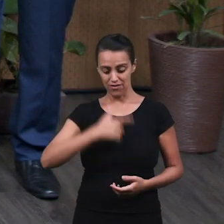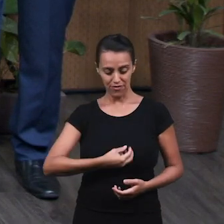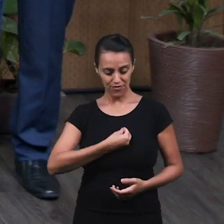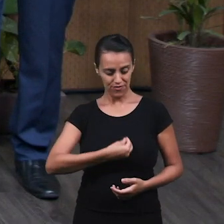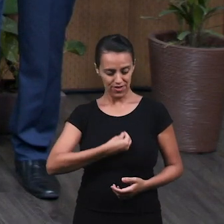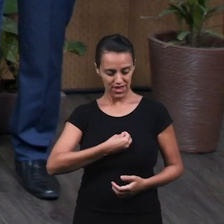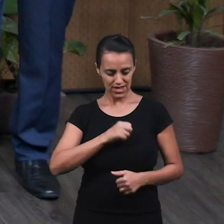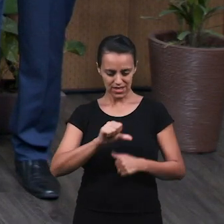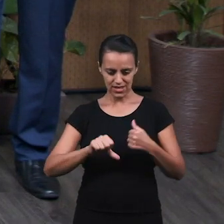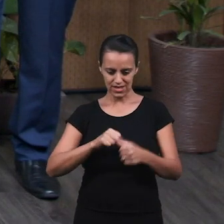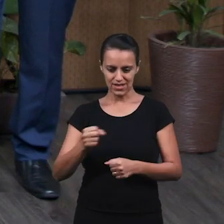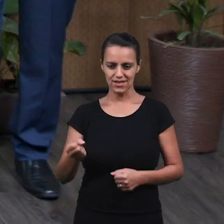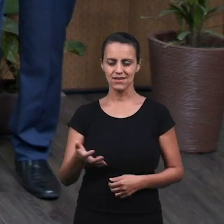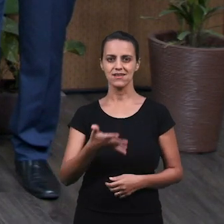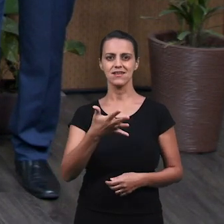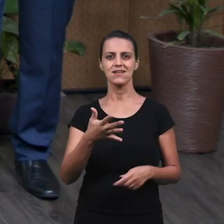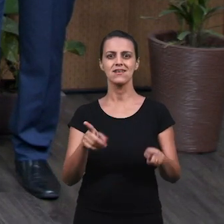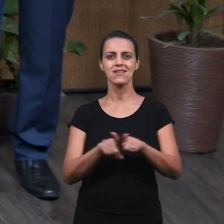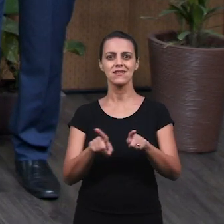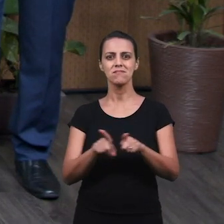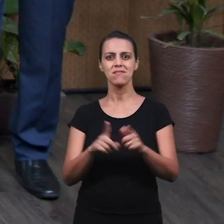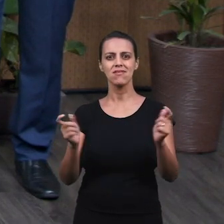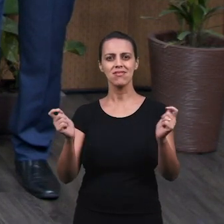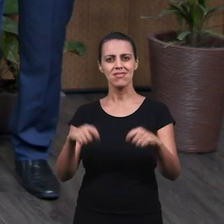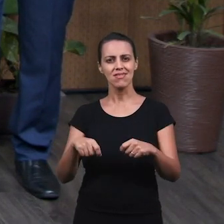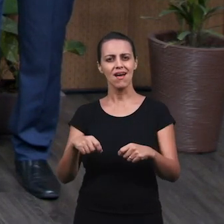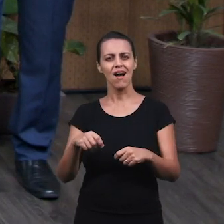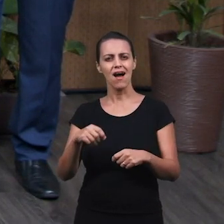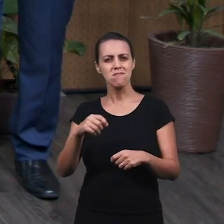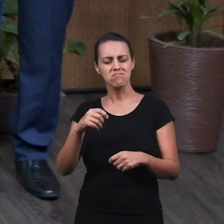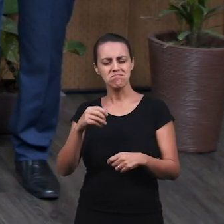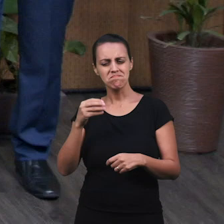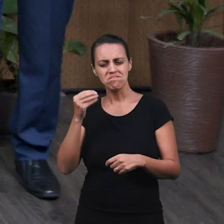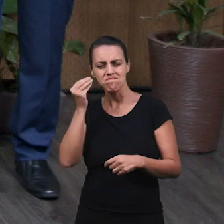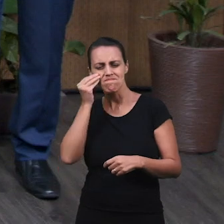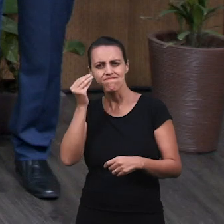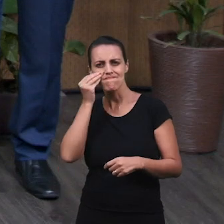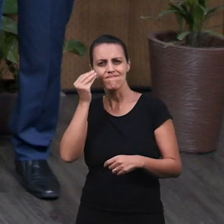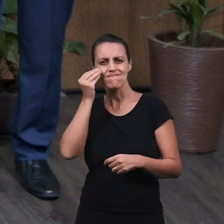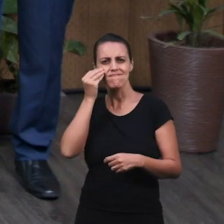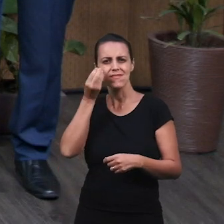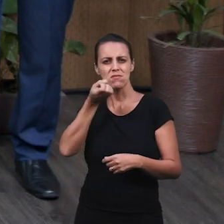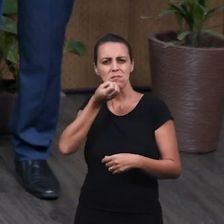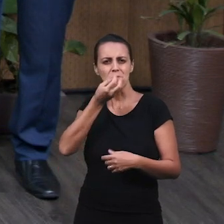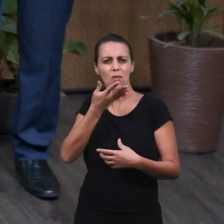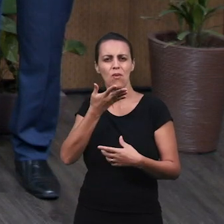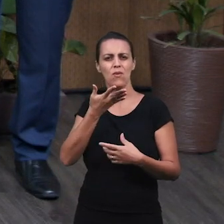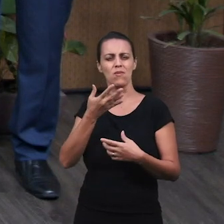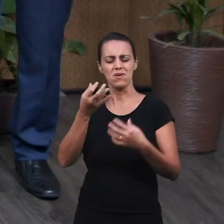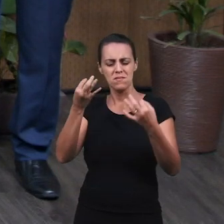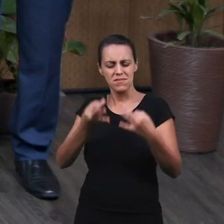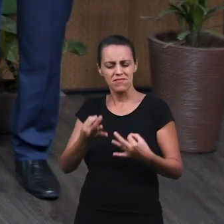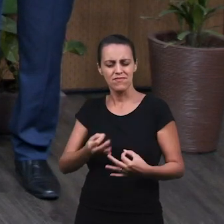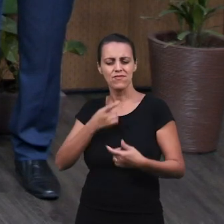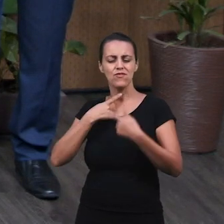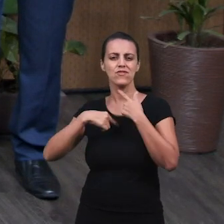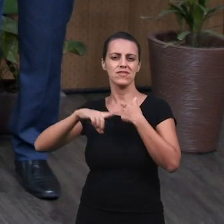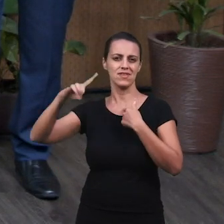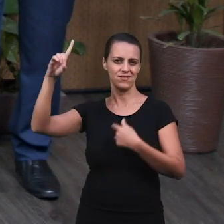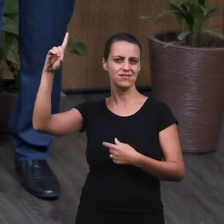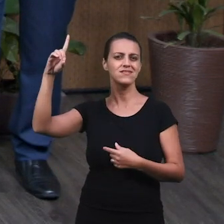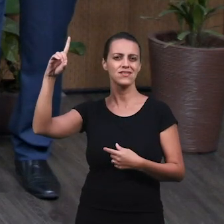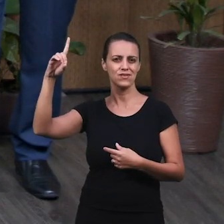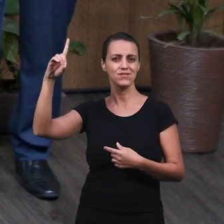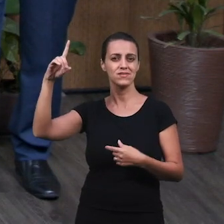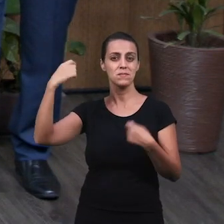la bonne, agréable et parfaite volonté de Dieu, qui doit être souveraine dans la vie de l'homme. En